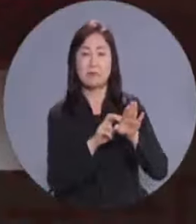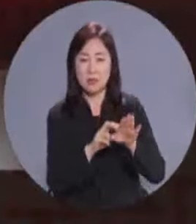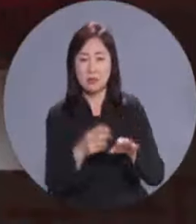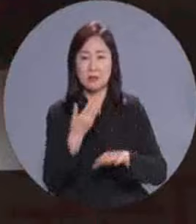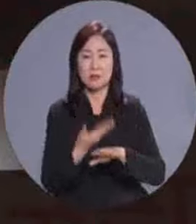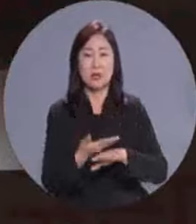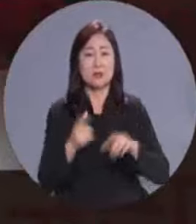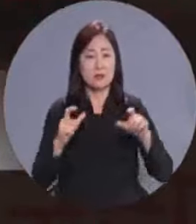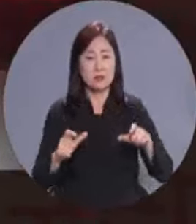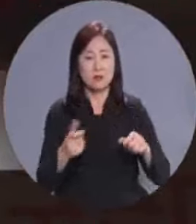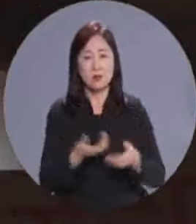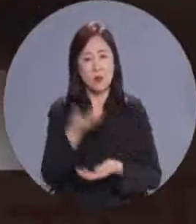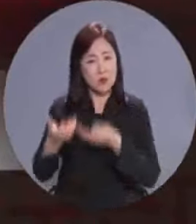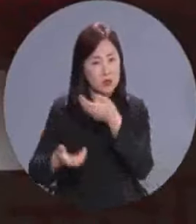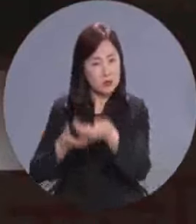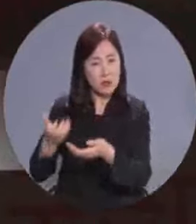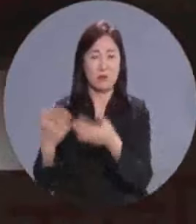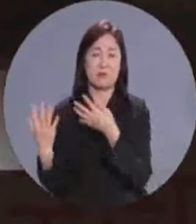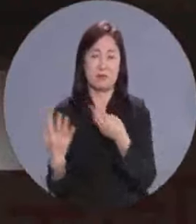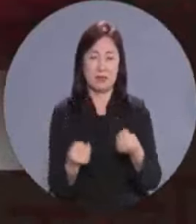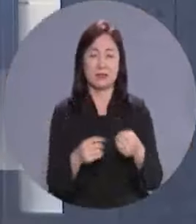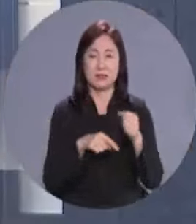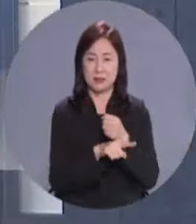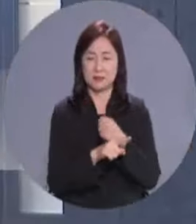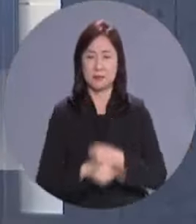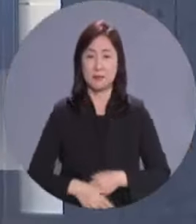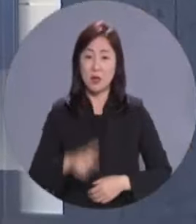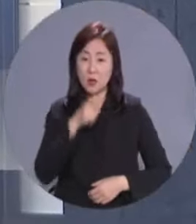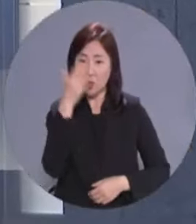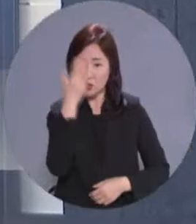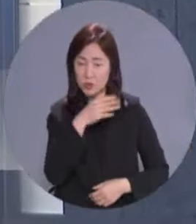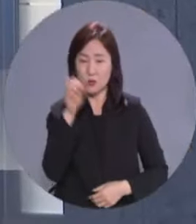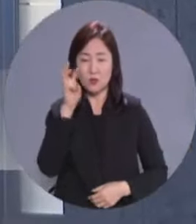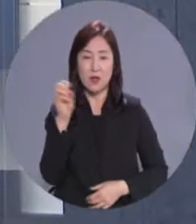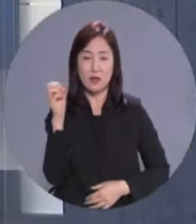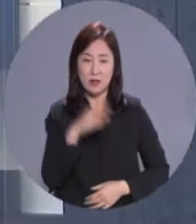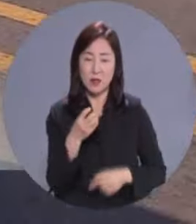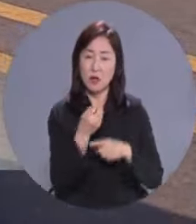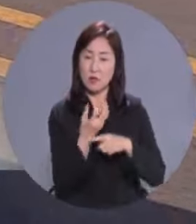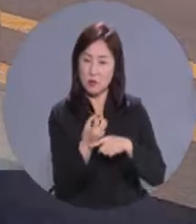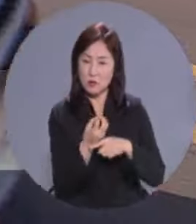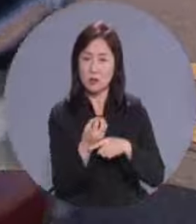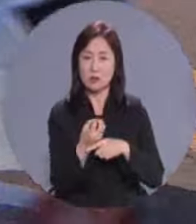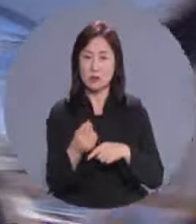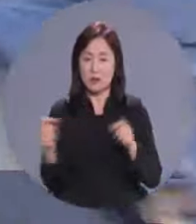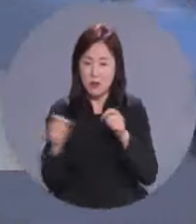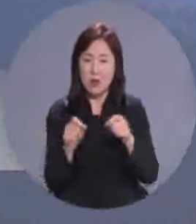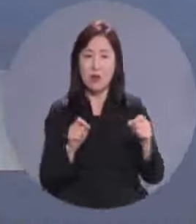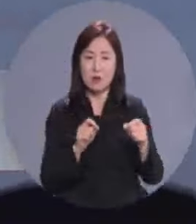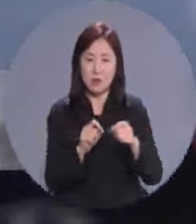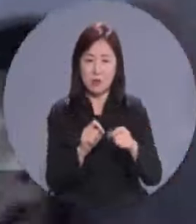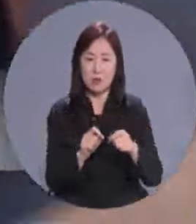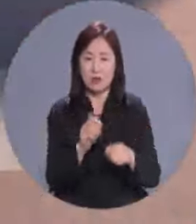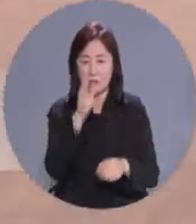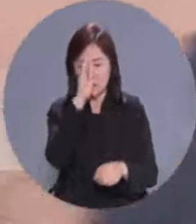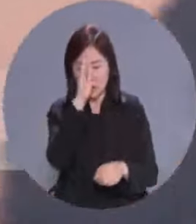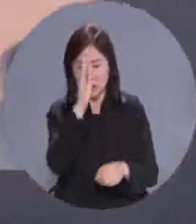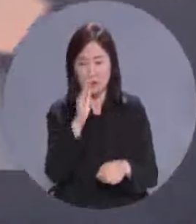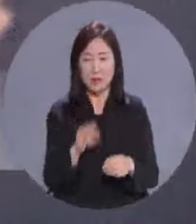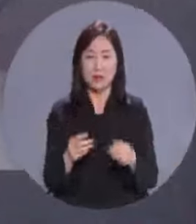지역 대형병원으로 옮기는 일이 많다는 뜻인데 여수와 광향 보성고 등 인근 지체 환자가